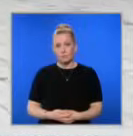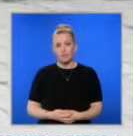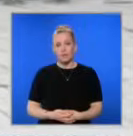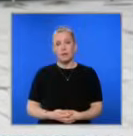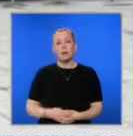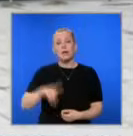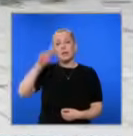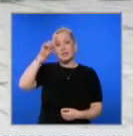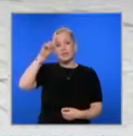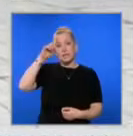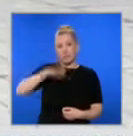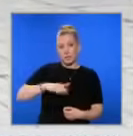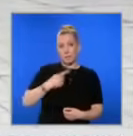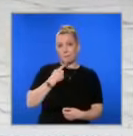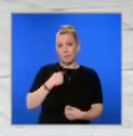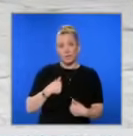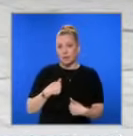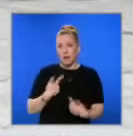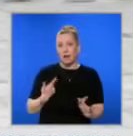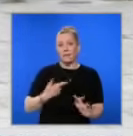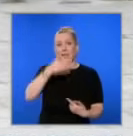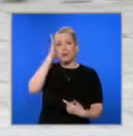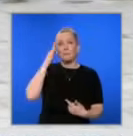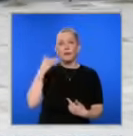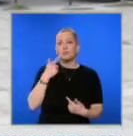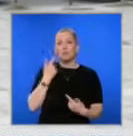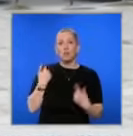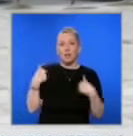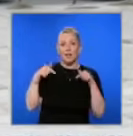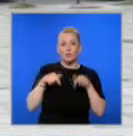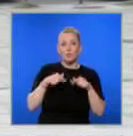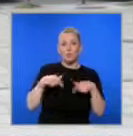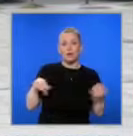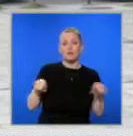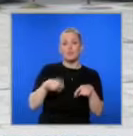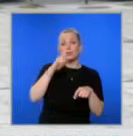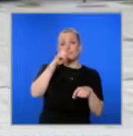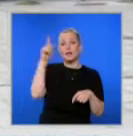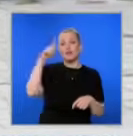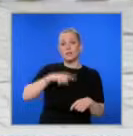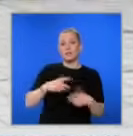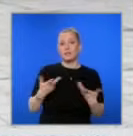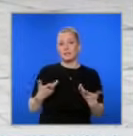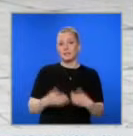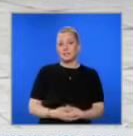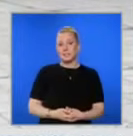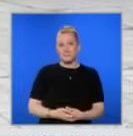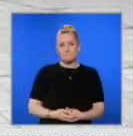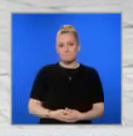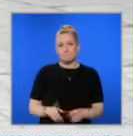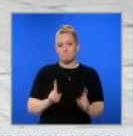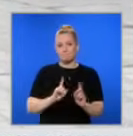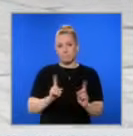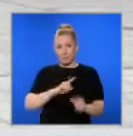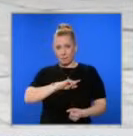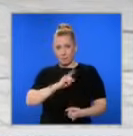ми пита къде е майка и защо я няма. Защо не е там в този важен ден за нея. Нямах